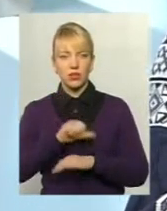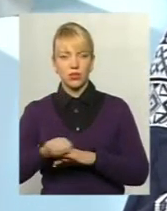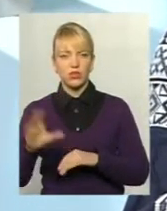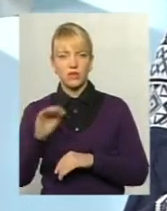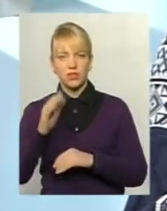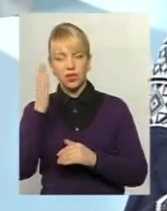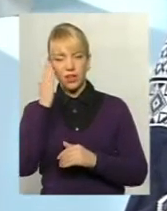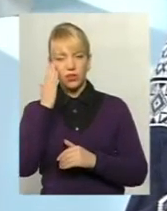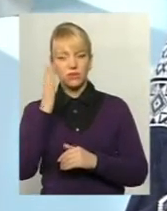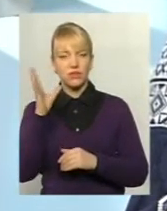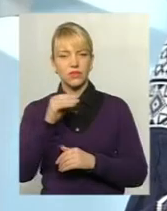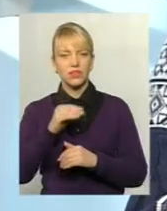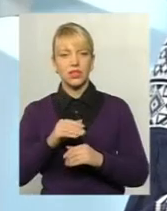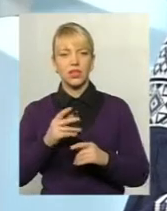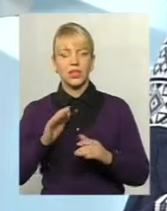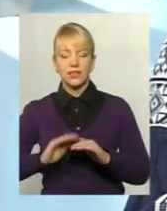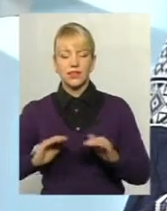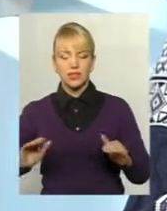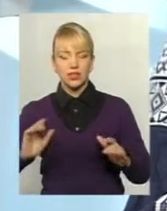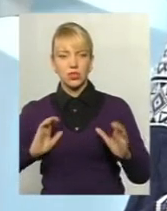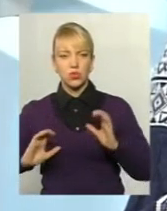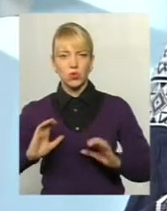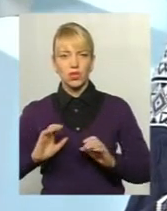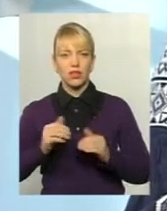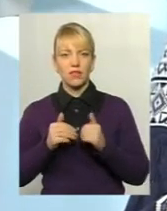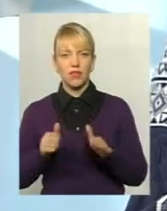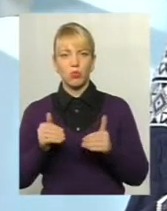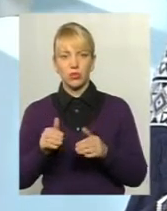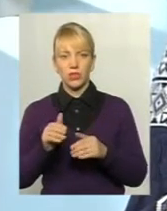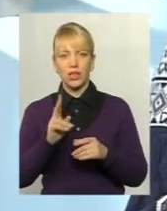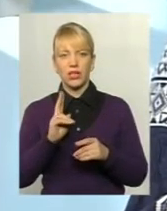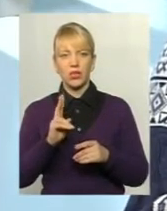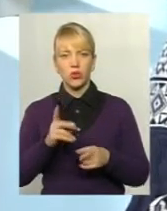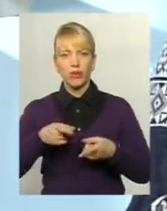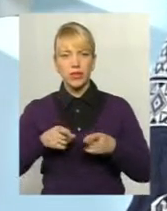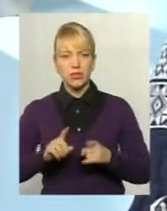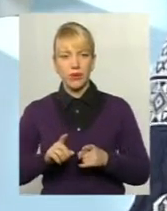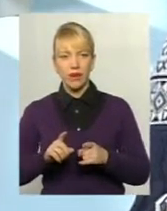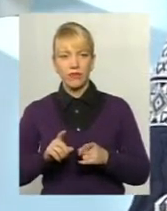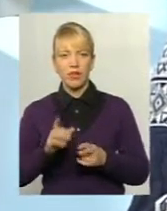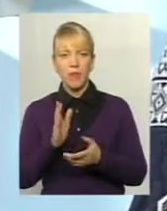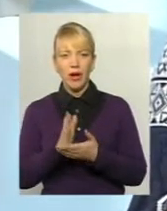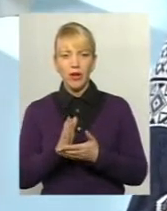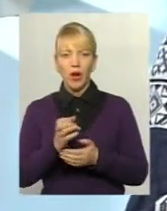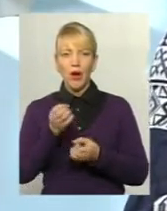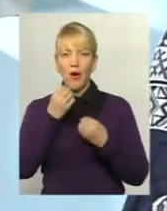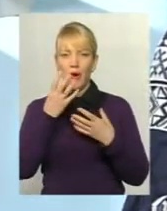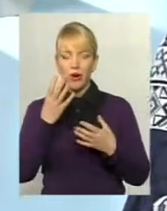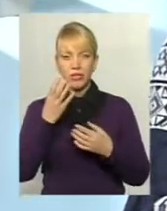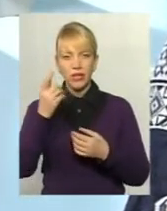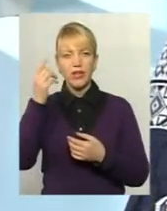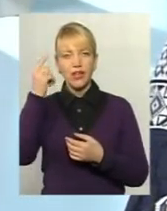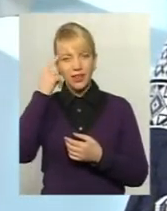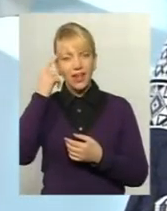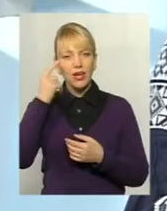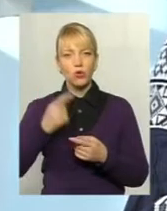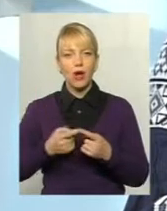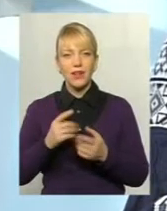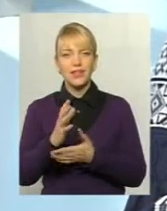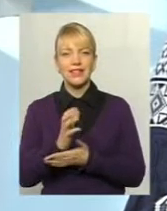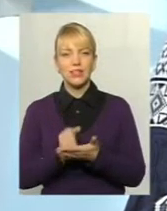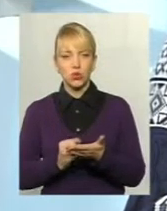активні ті діти, студенти, випускники, які насправді мають хороший інтелектуальний